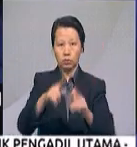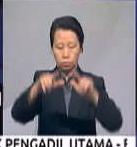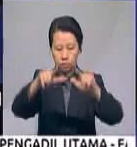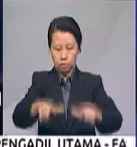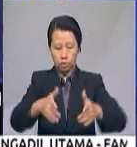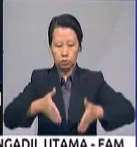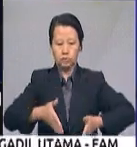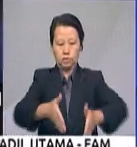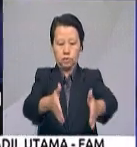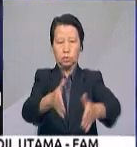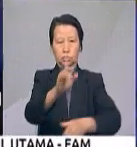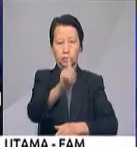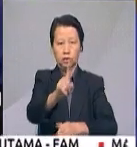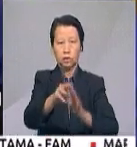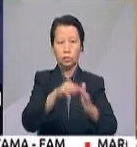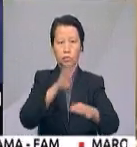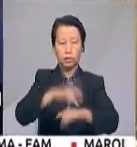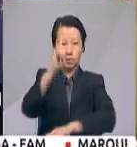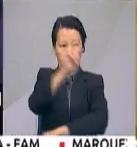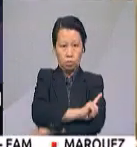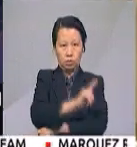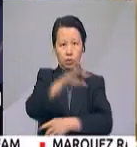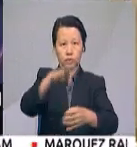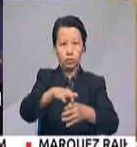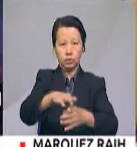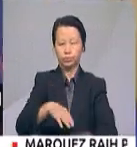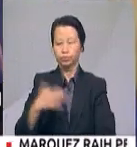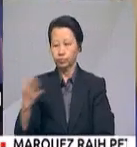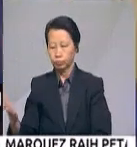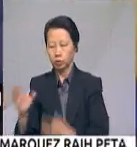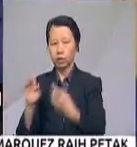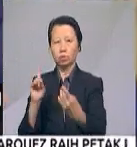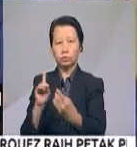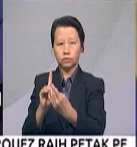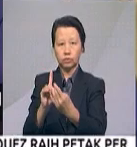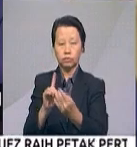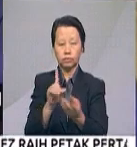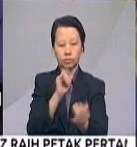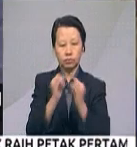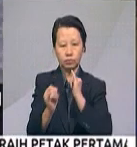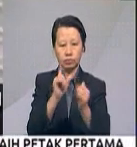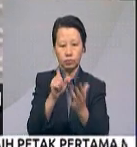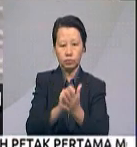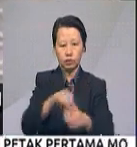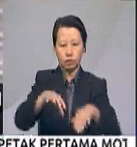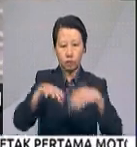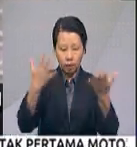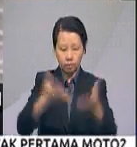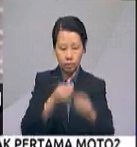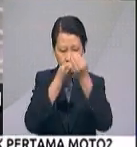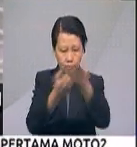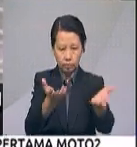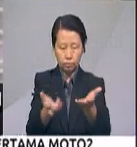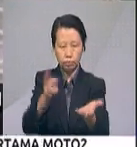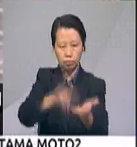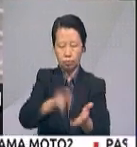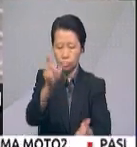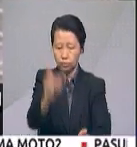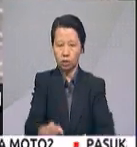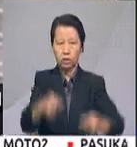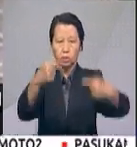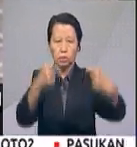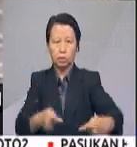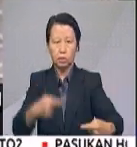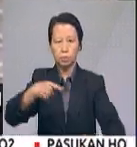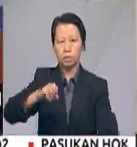ditempatkan di saluran 1 semasa hari mengundi. Beliau ditemui dalam sidang media selepas selesai pengumuman calon bertanding bagi